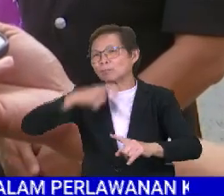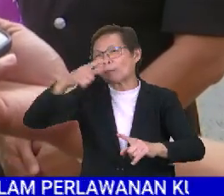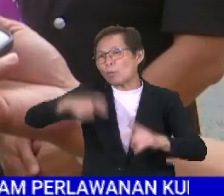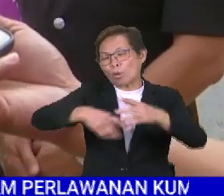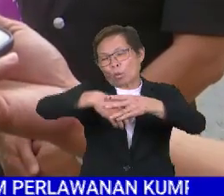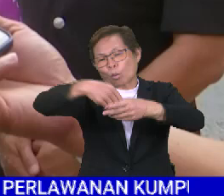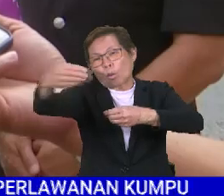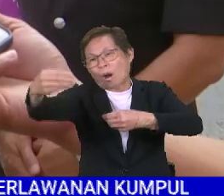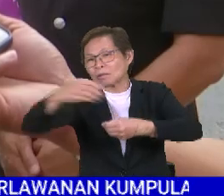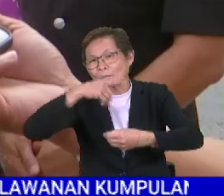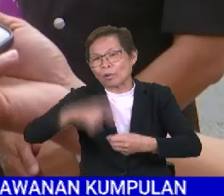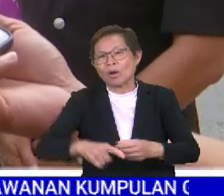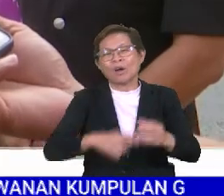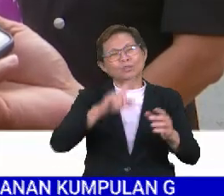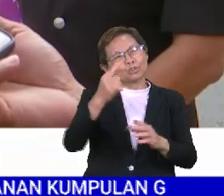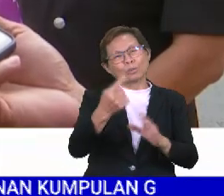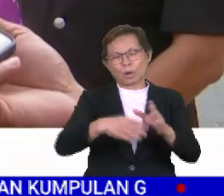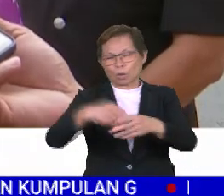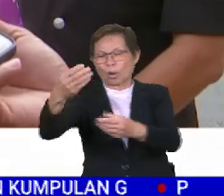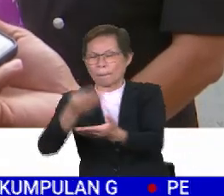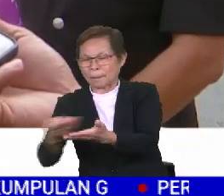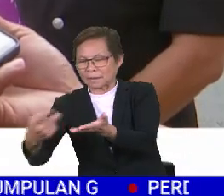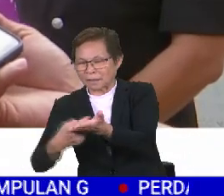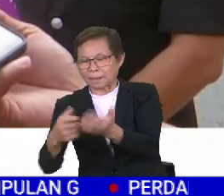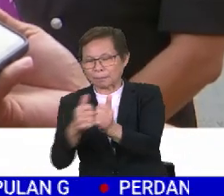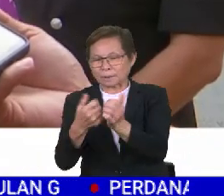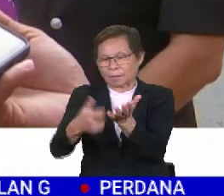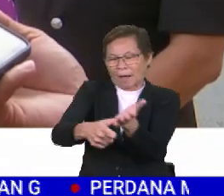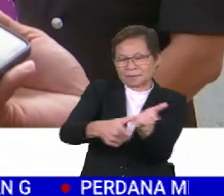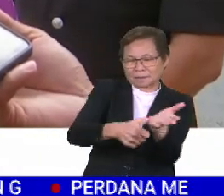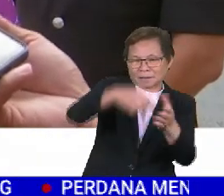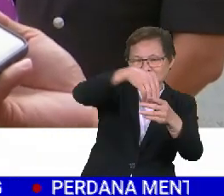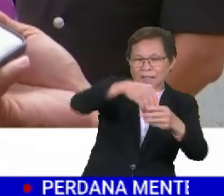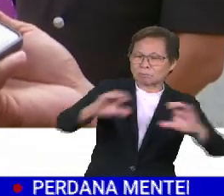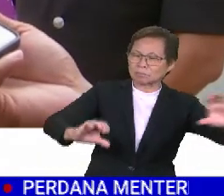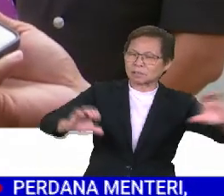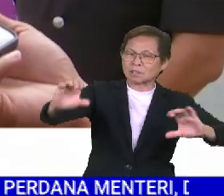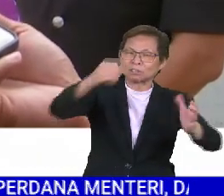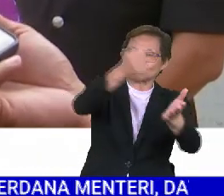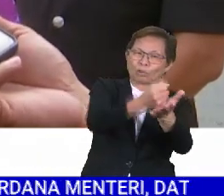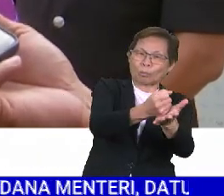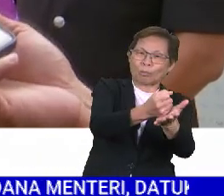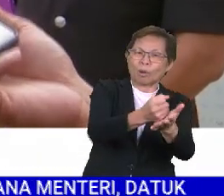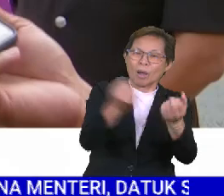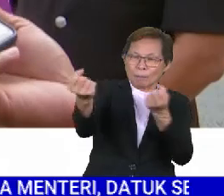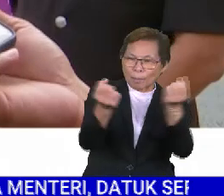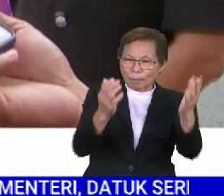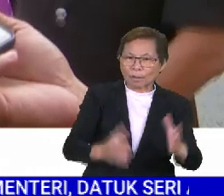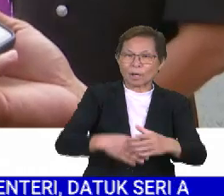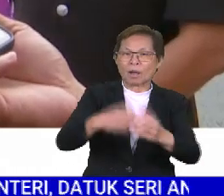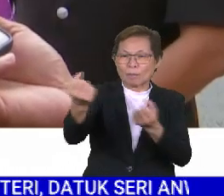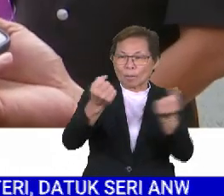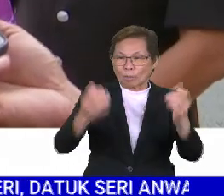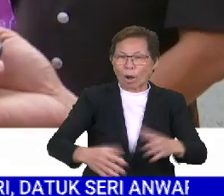untuk membeli tiket, kemudian untuk job bersama dengan IC hanya di dalam kereta saja, untuk pemandu saja yang akan